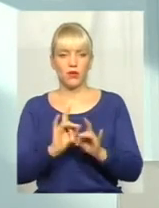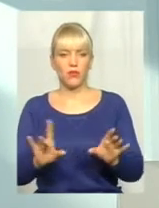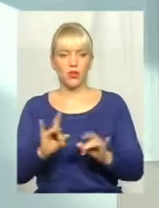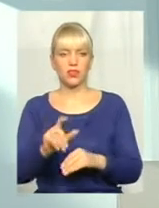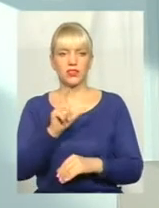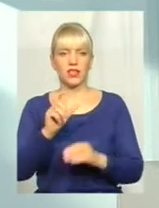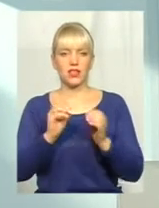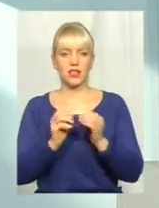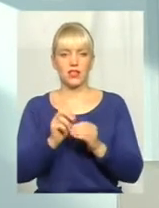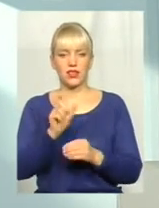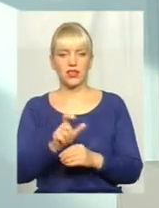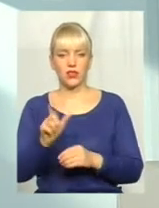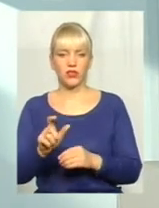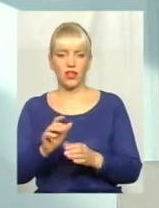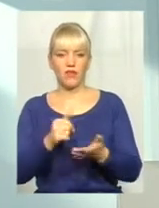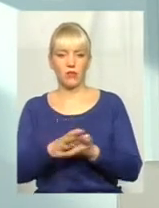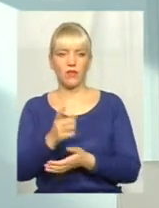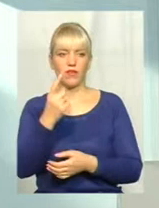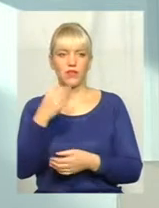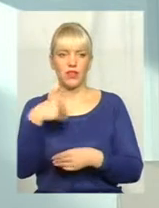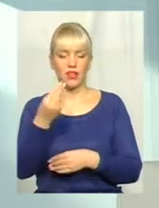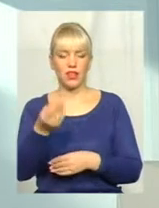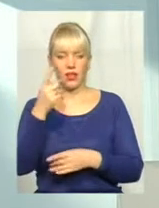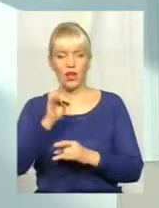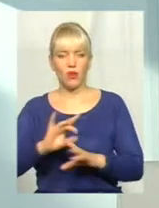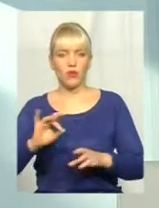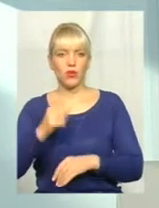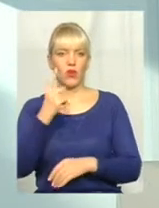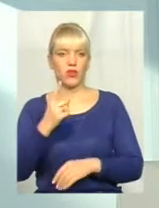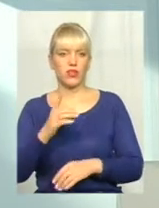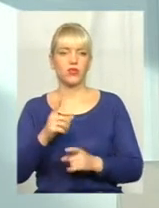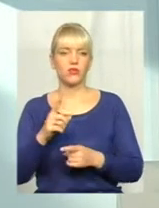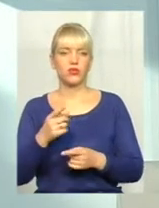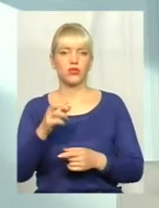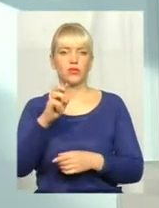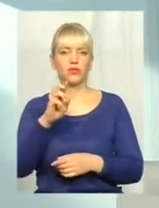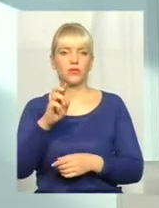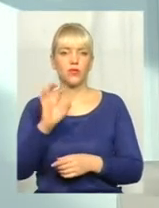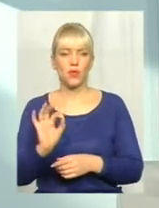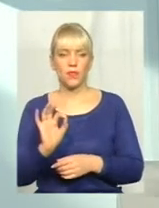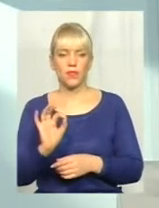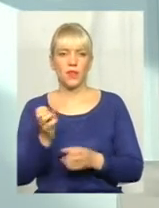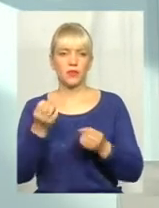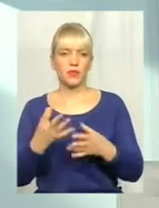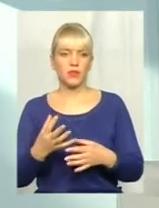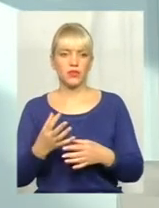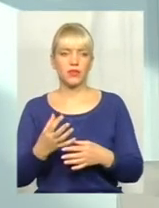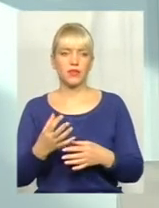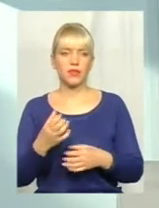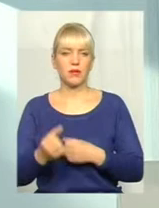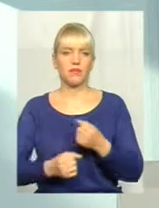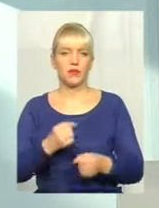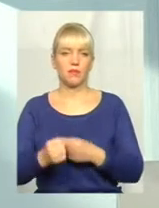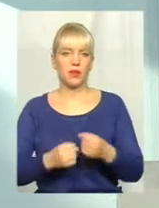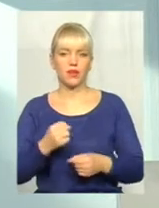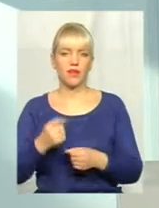10 відмовився б надати пояснення один. І то він відмовився, бо, скажу так, по-простому, прибіг власник і почав